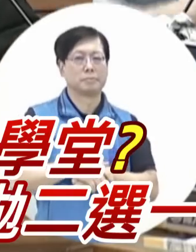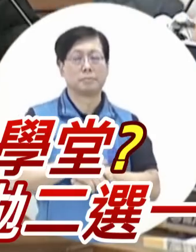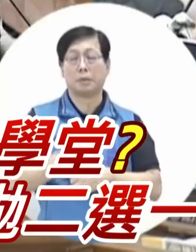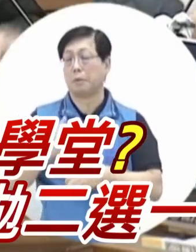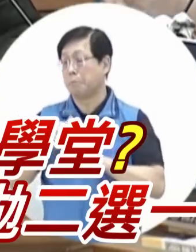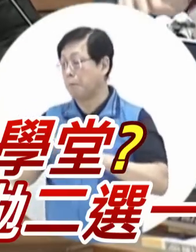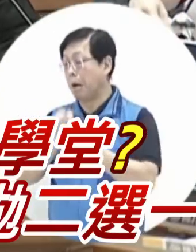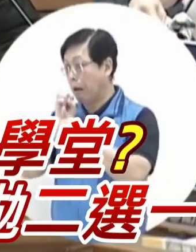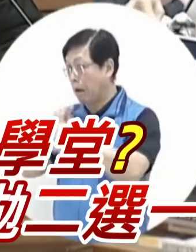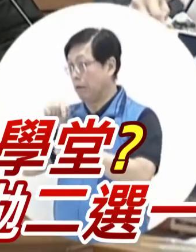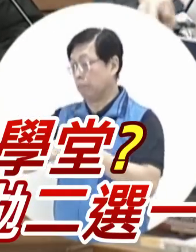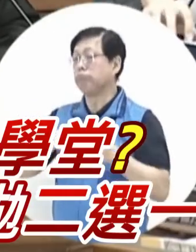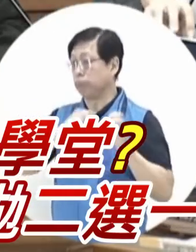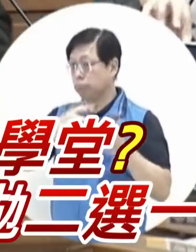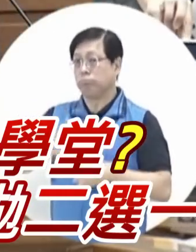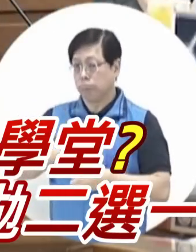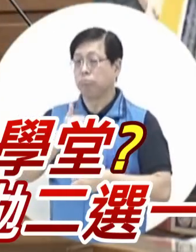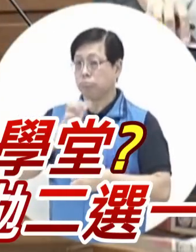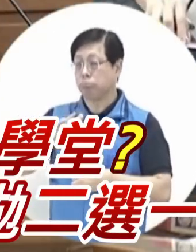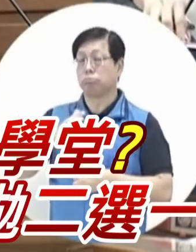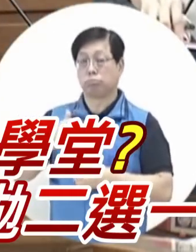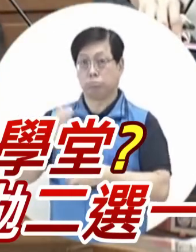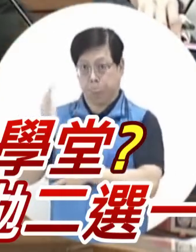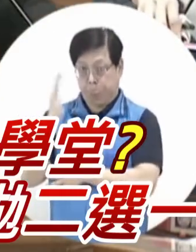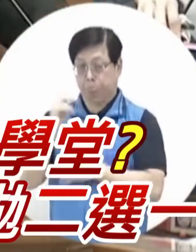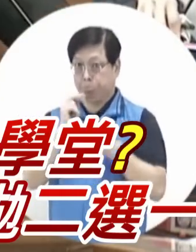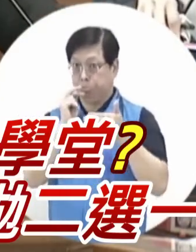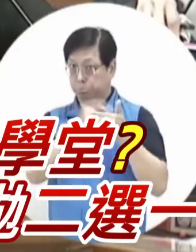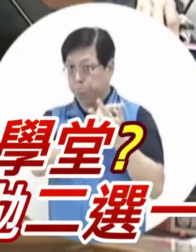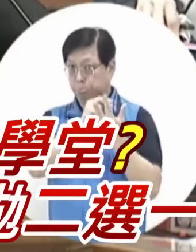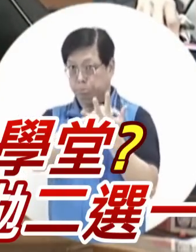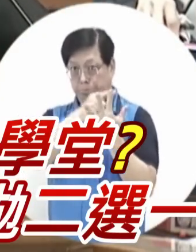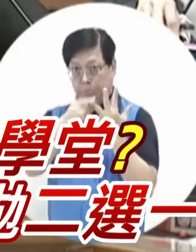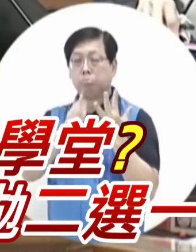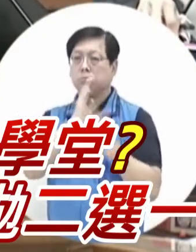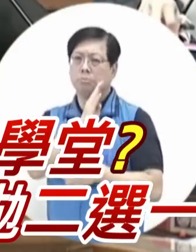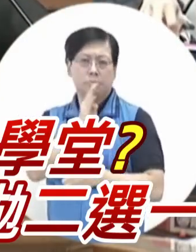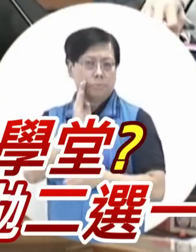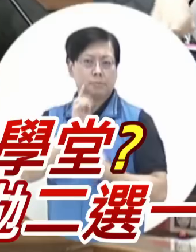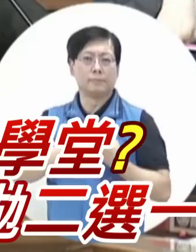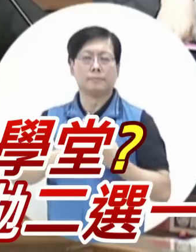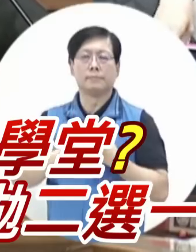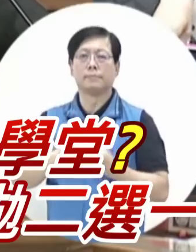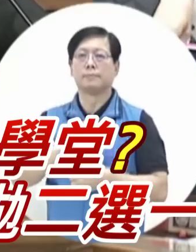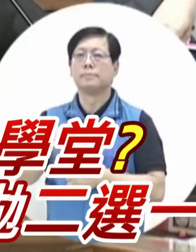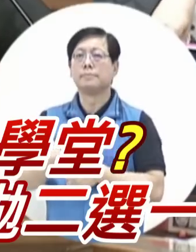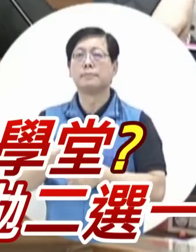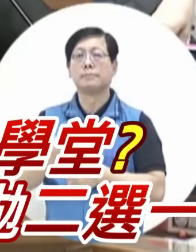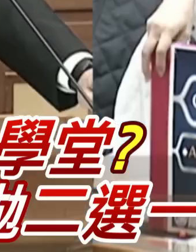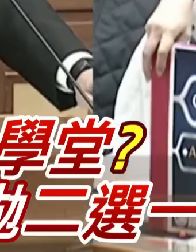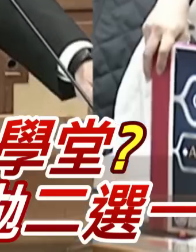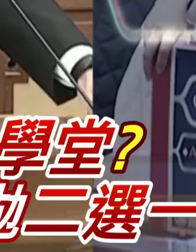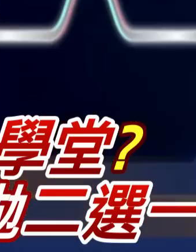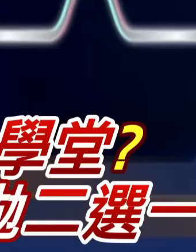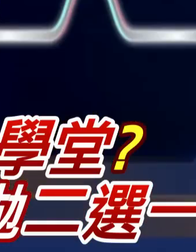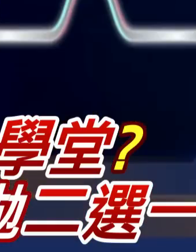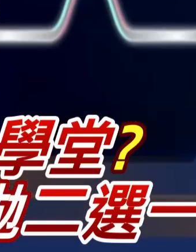哈，这个世界上真的有国家会把这些行为视为是间谍。好，我们看下一题，谁会把这些行为视